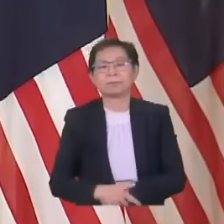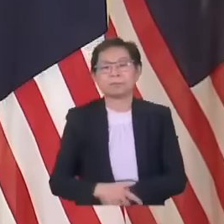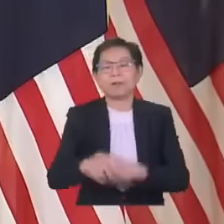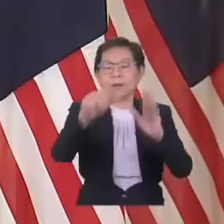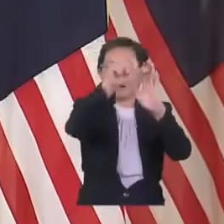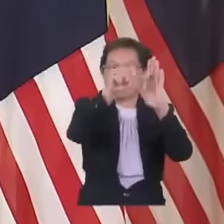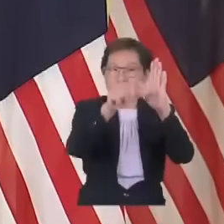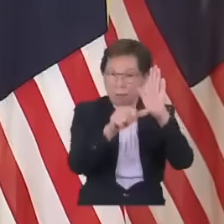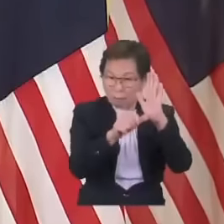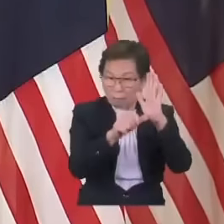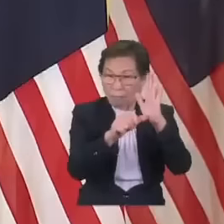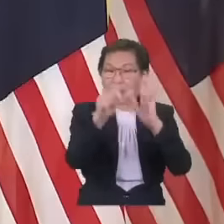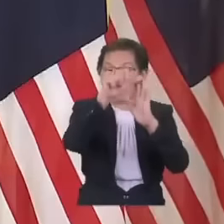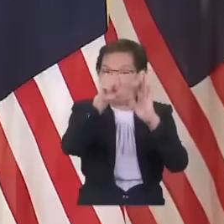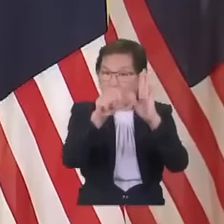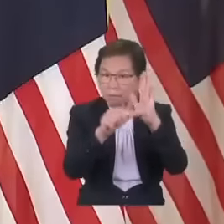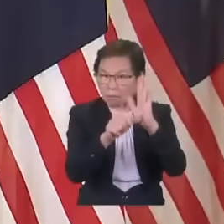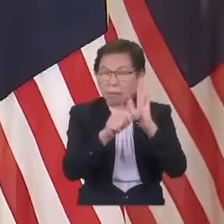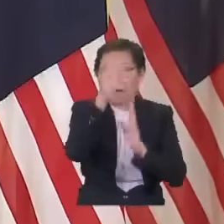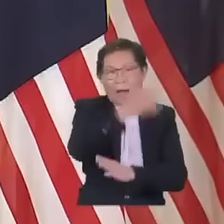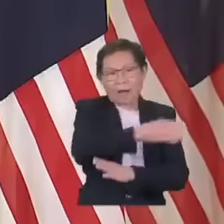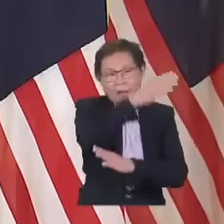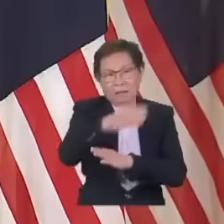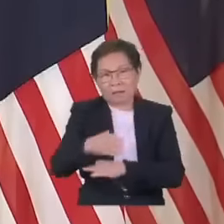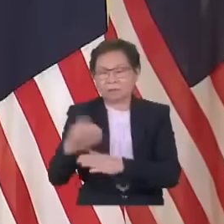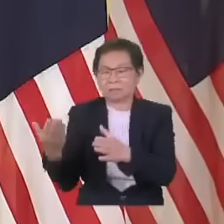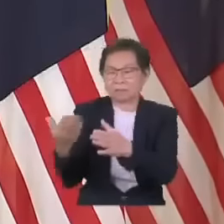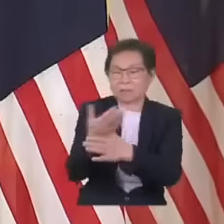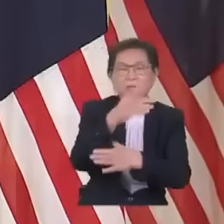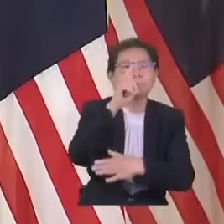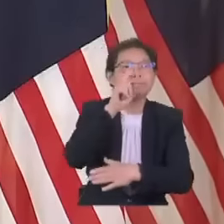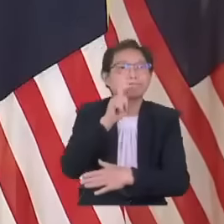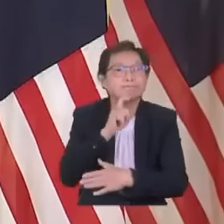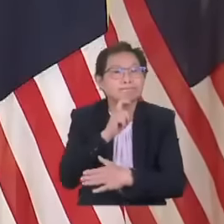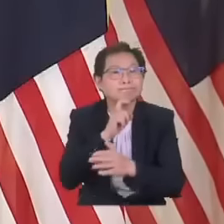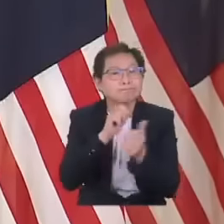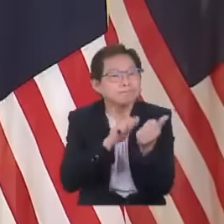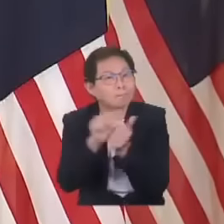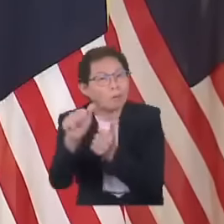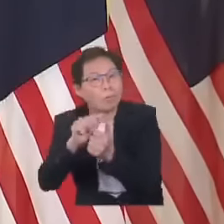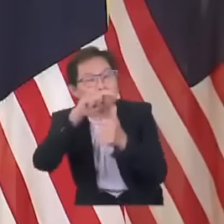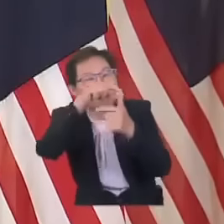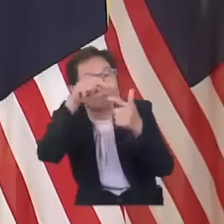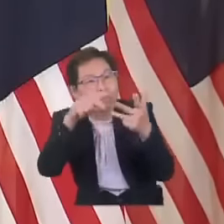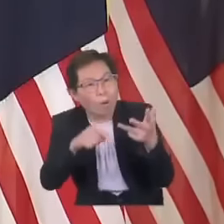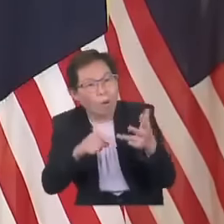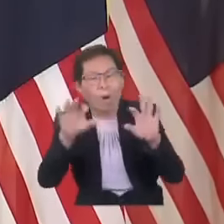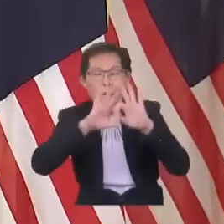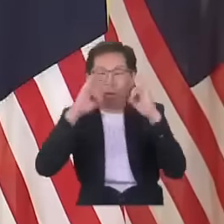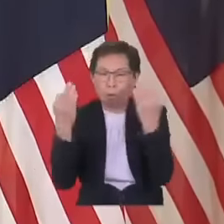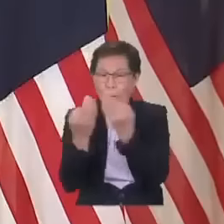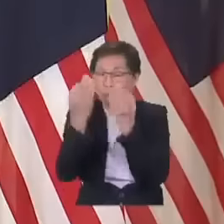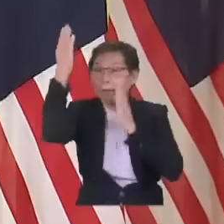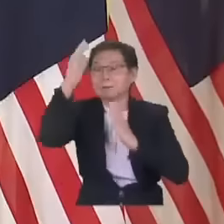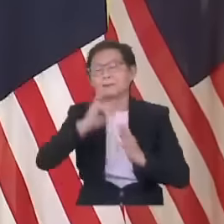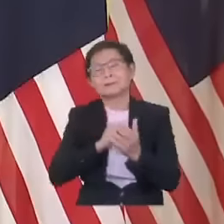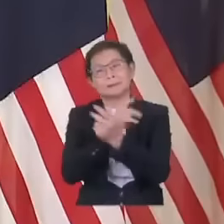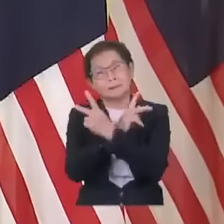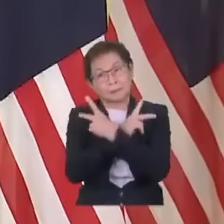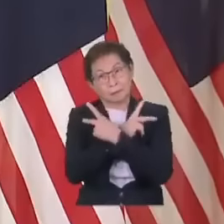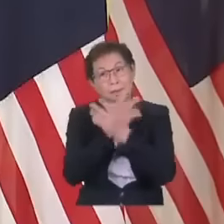akta juga akta Enti gangguan keluarga Malaysia yang saya kasih